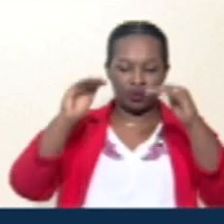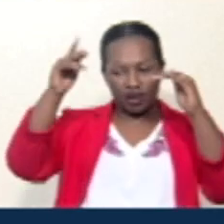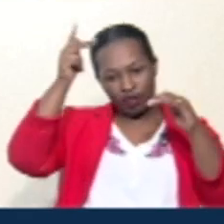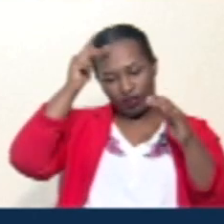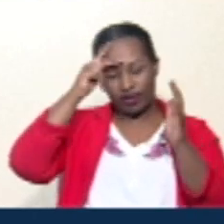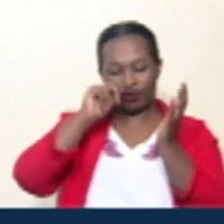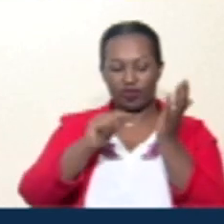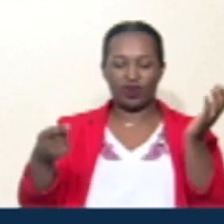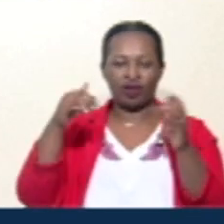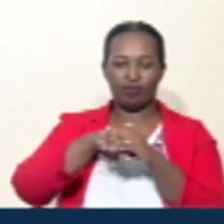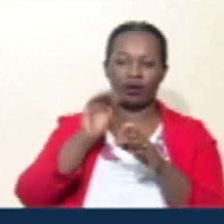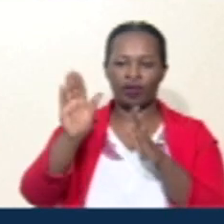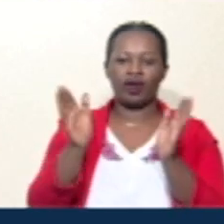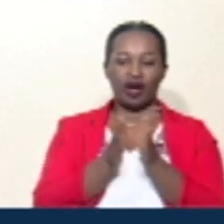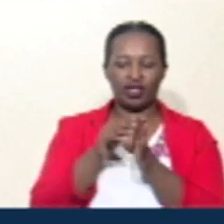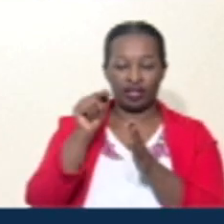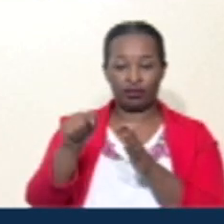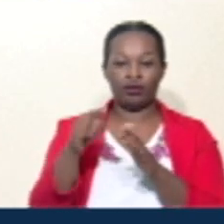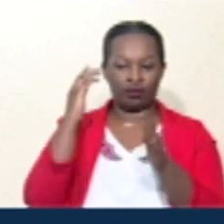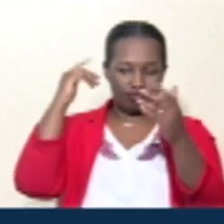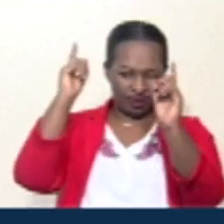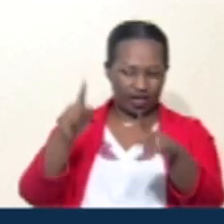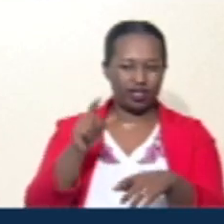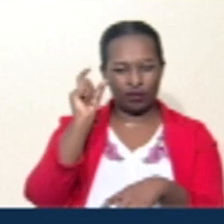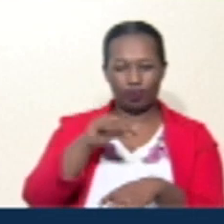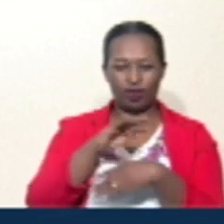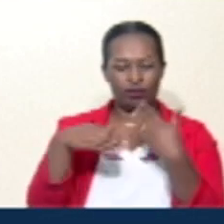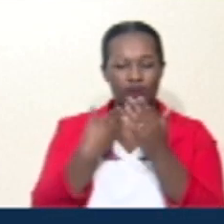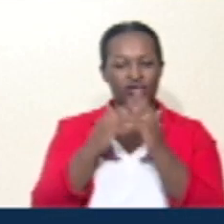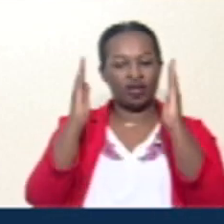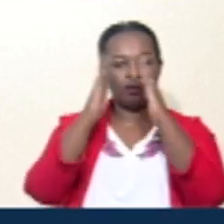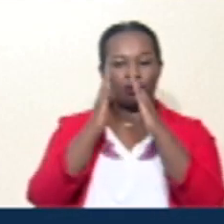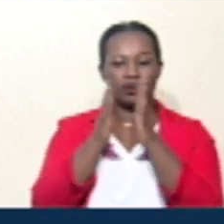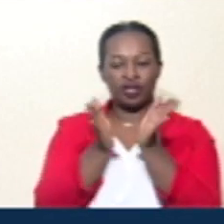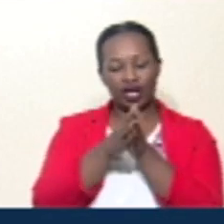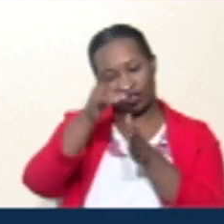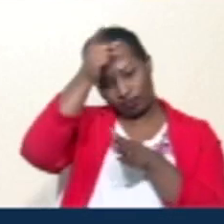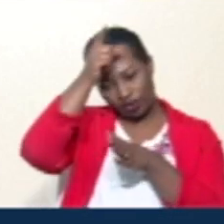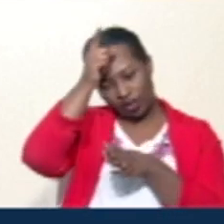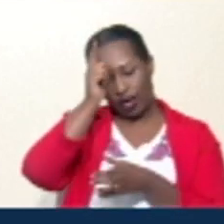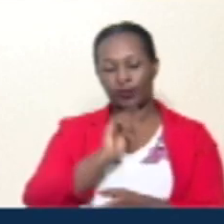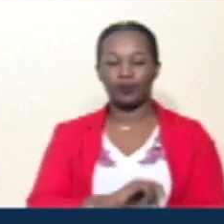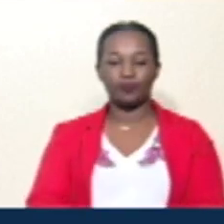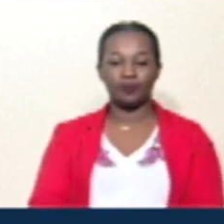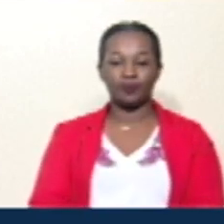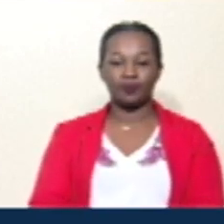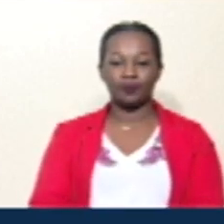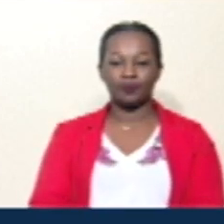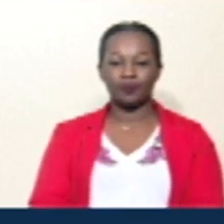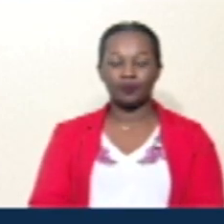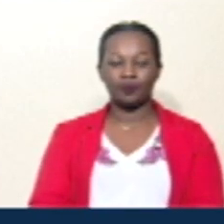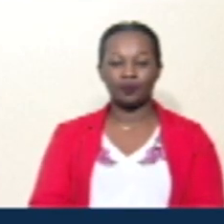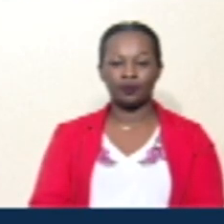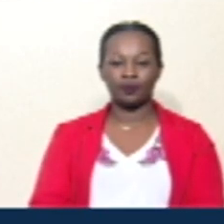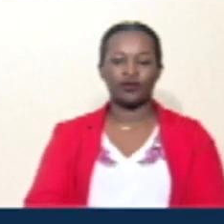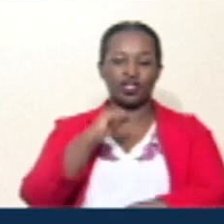bw'ikoranabuhanga muri bo, ndetse ibi bikanagera kuri bose yaba mu mujyi ndetse no mu cyaro. Anje Gaga dufite inkuru irambuye.